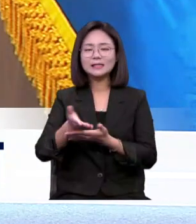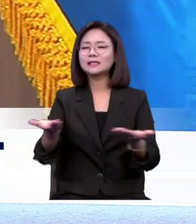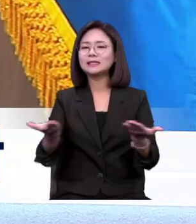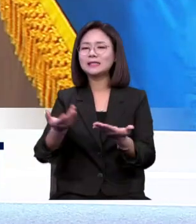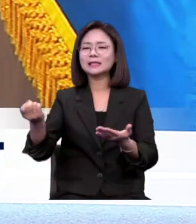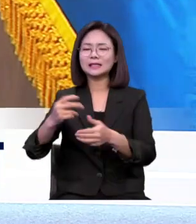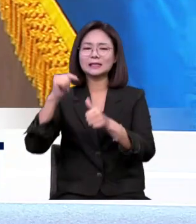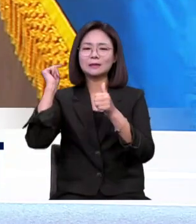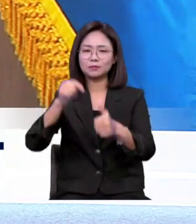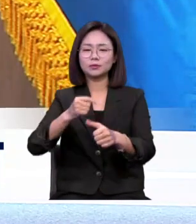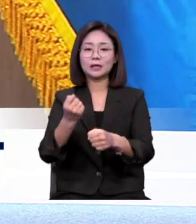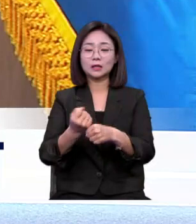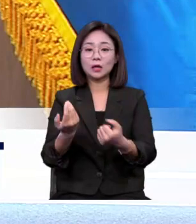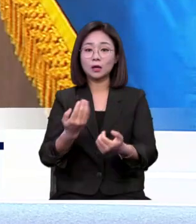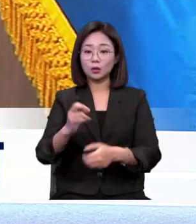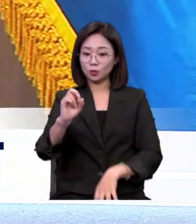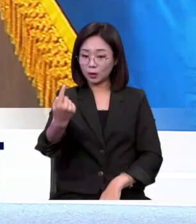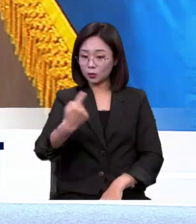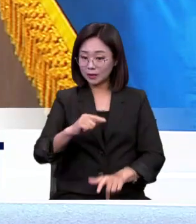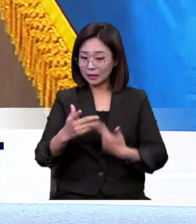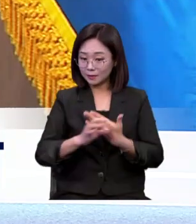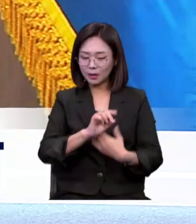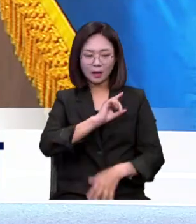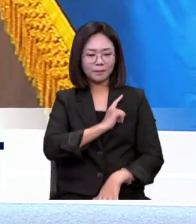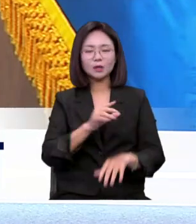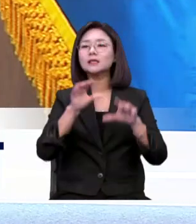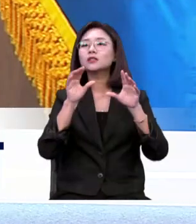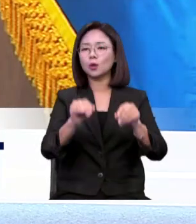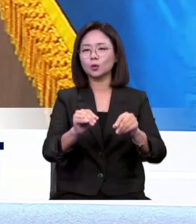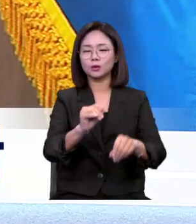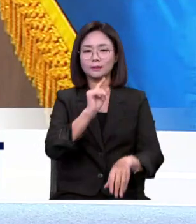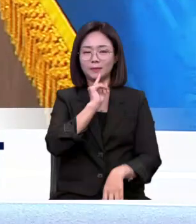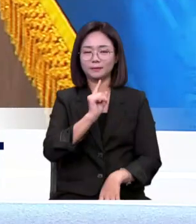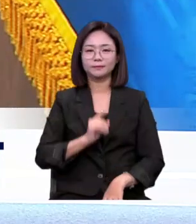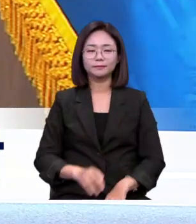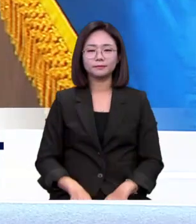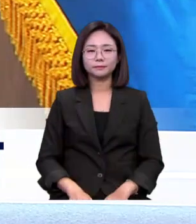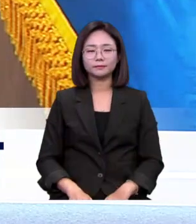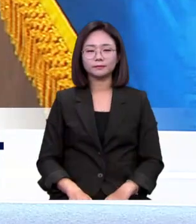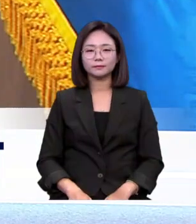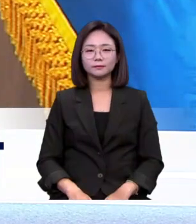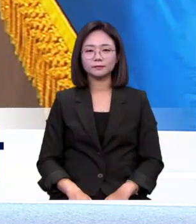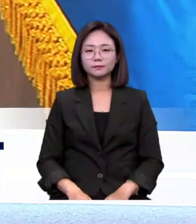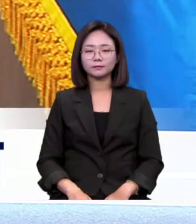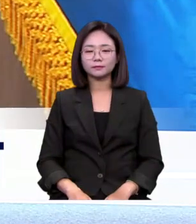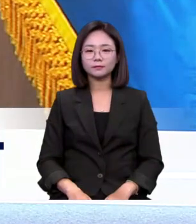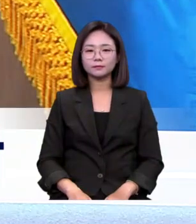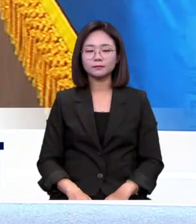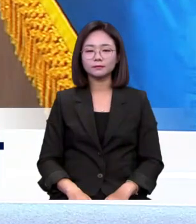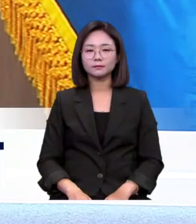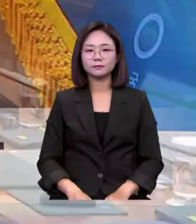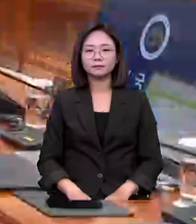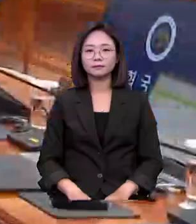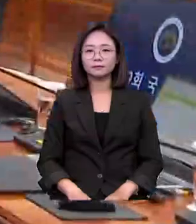명령을 내렸고 복귀하지 않으면 의사 면허를 정하겠다고 압박했습니다이 소식은 강서영